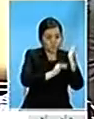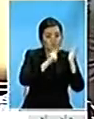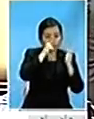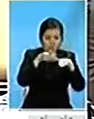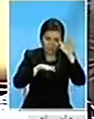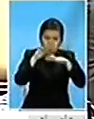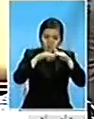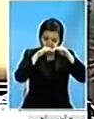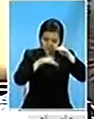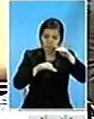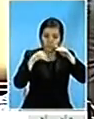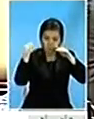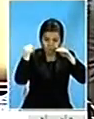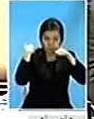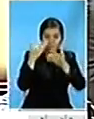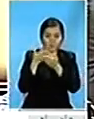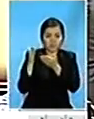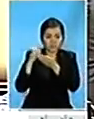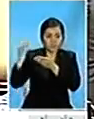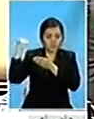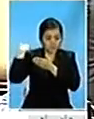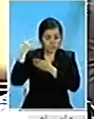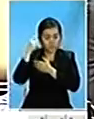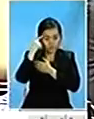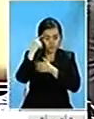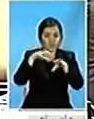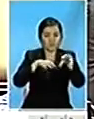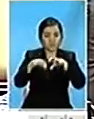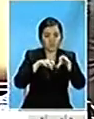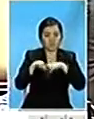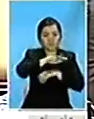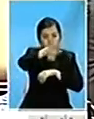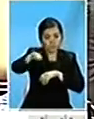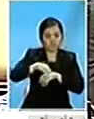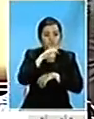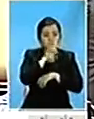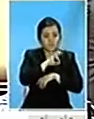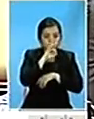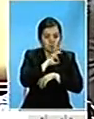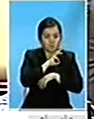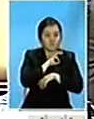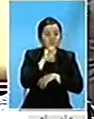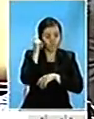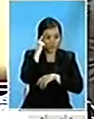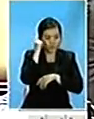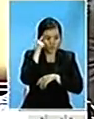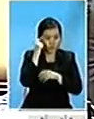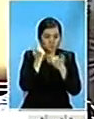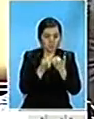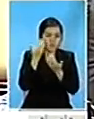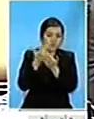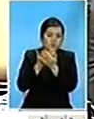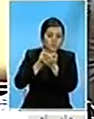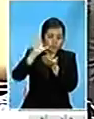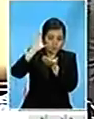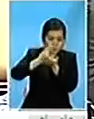จริงๆนะครับดังนั้นการดำเนินการในส่วนนี้ผมก็เพียงแต่ต้องการให้ท่านสมาชิกได้เกิดความมั่นใจนะครับว่างบประมาณประ